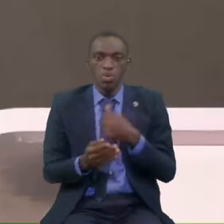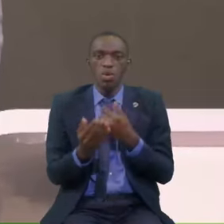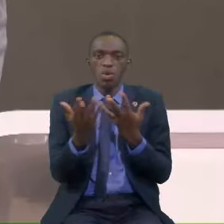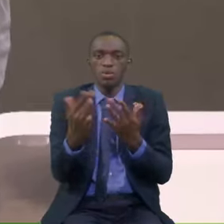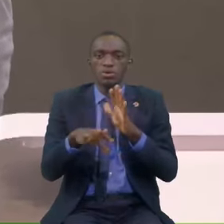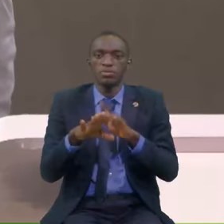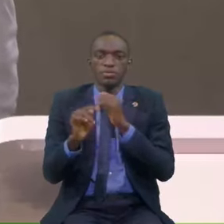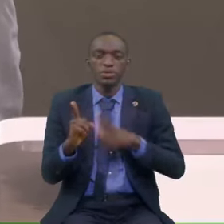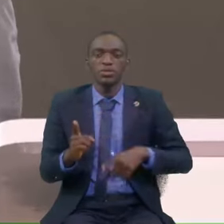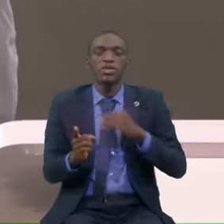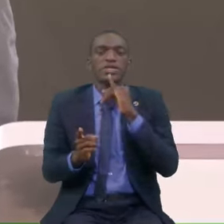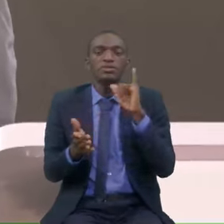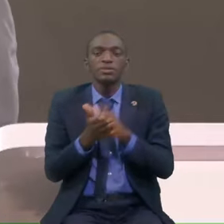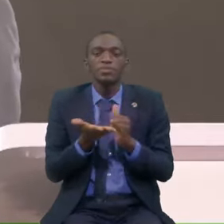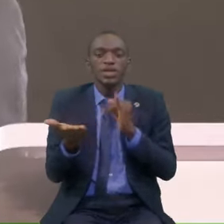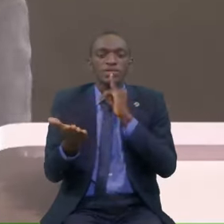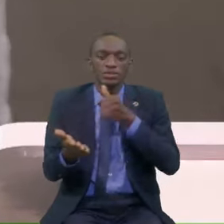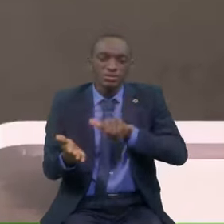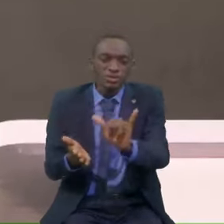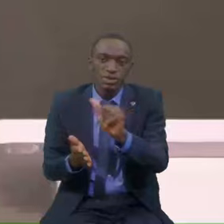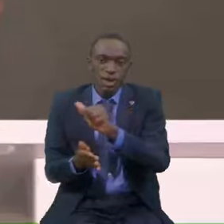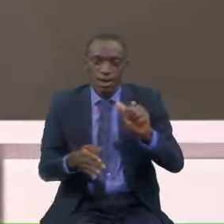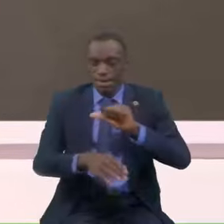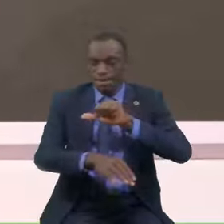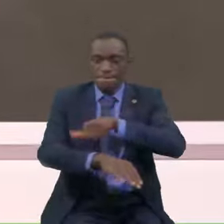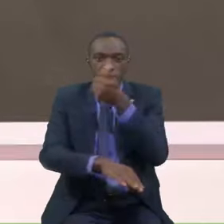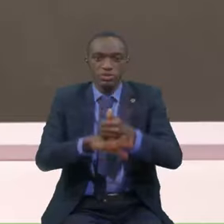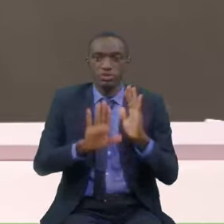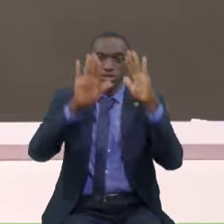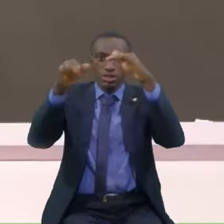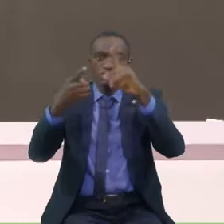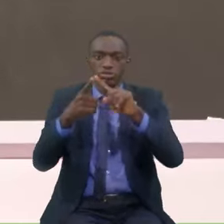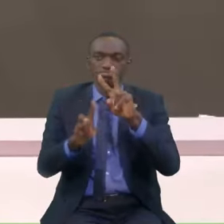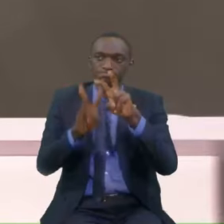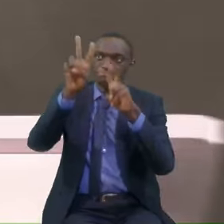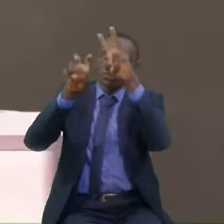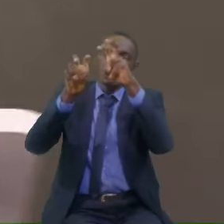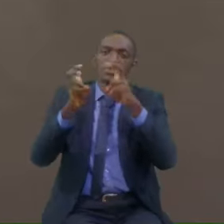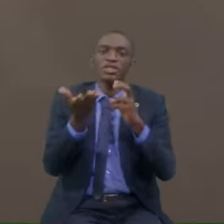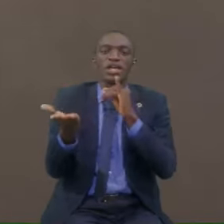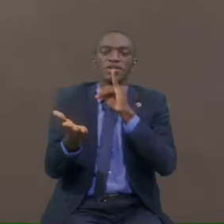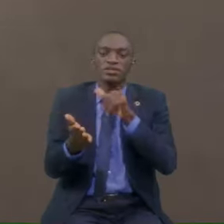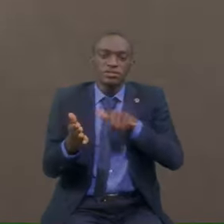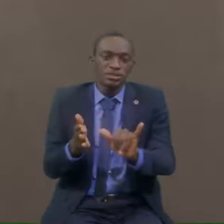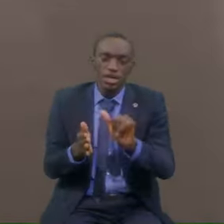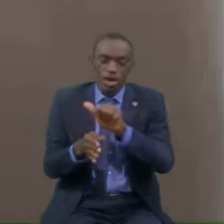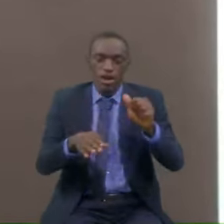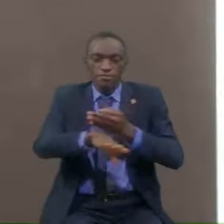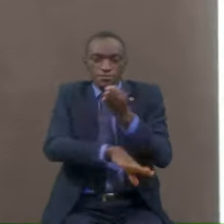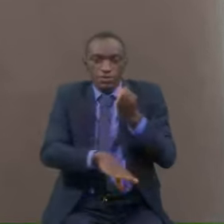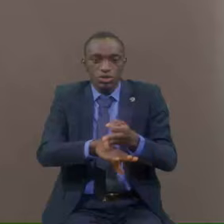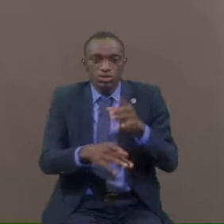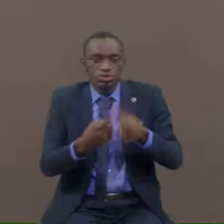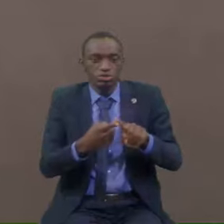montagne à gravir. Il y a encore un champ à moissonner. Il y a encore un lieu à